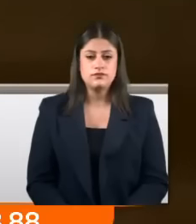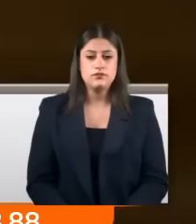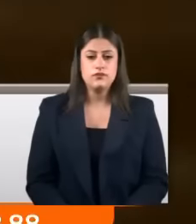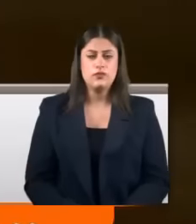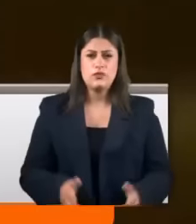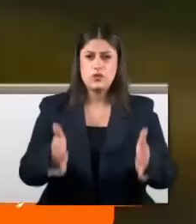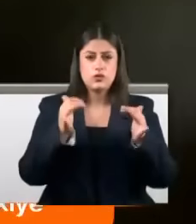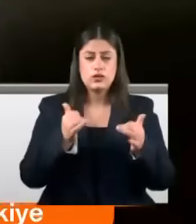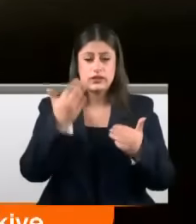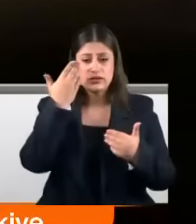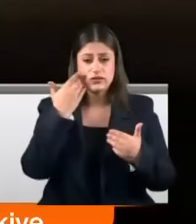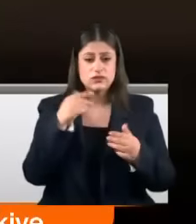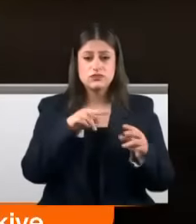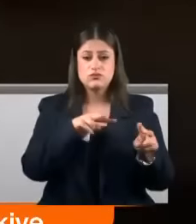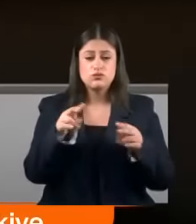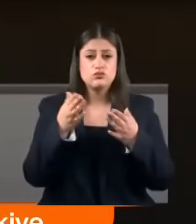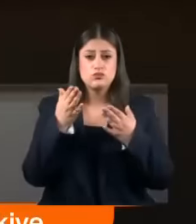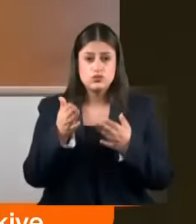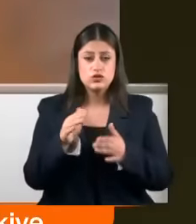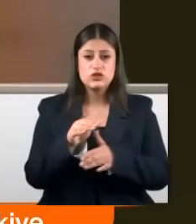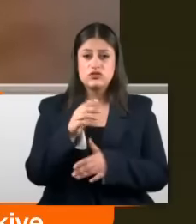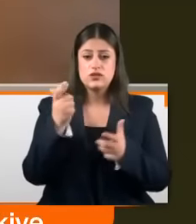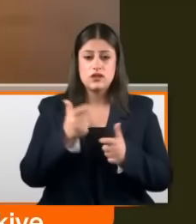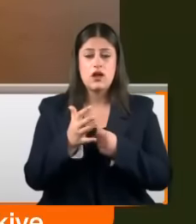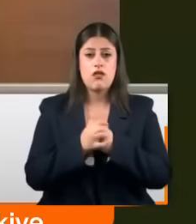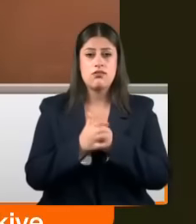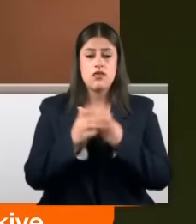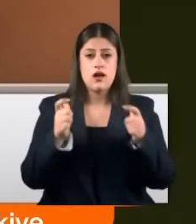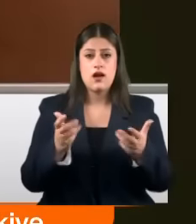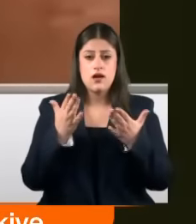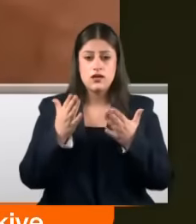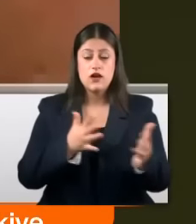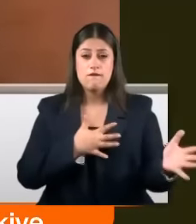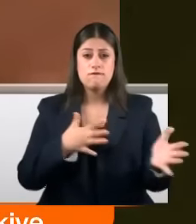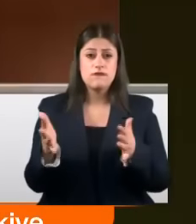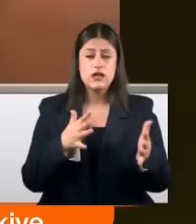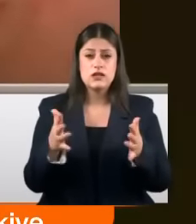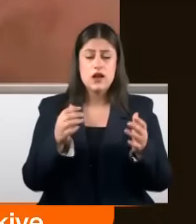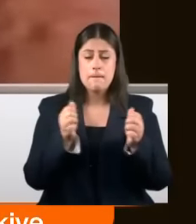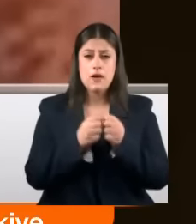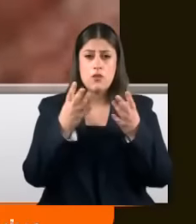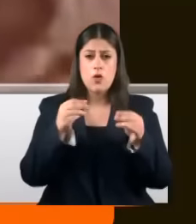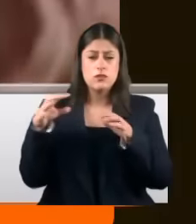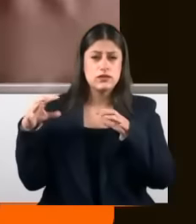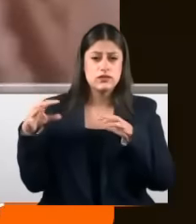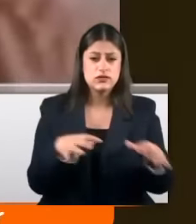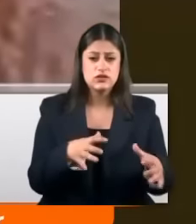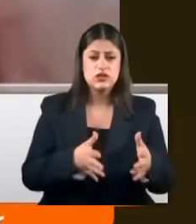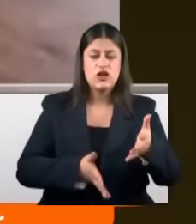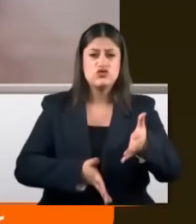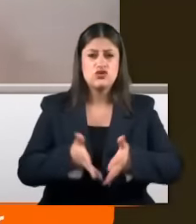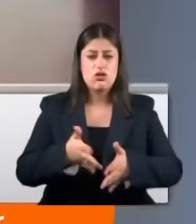Felaket senaryolarından kalma görüntülerin yaşandığı yer Antalya'ydı. Fırtınayla birleşen sağanak cadde ve sokakları göle